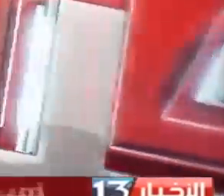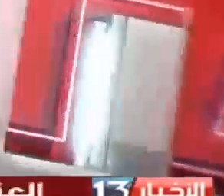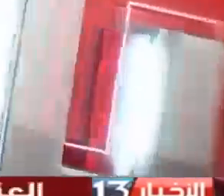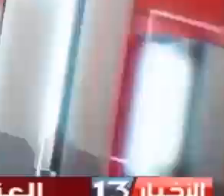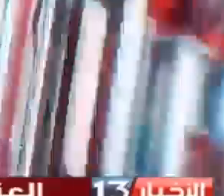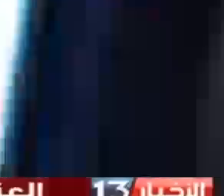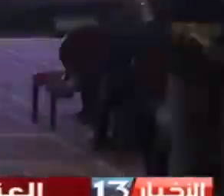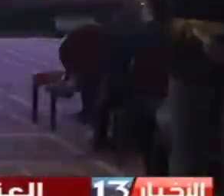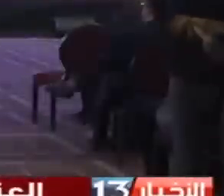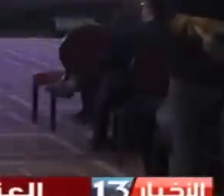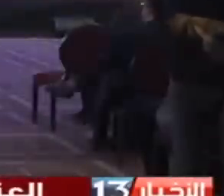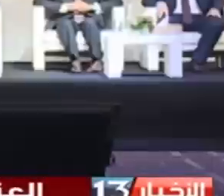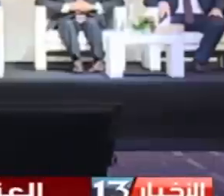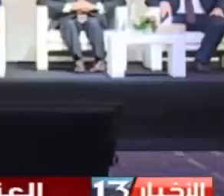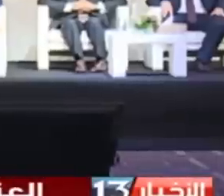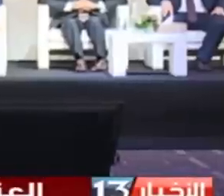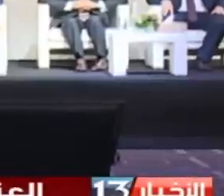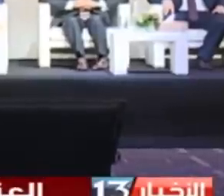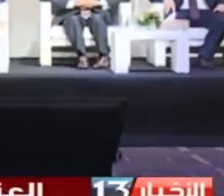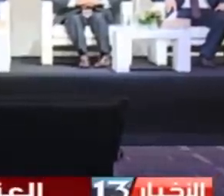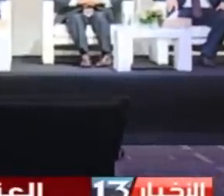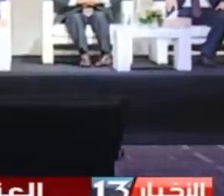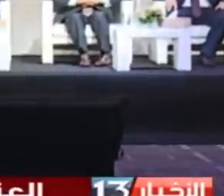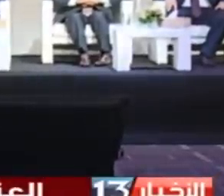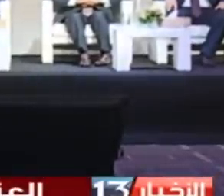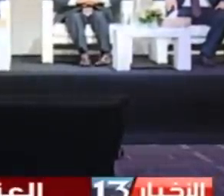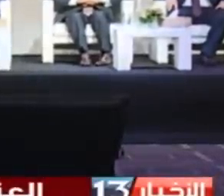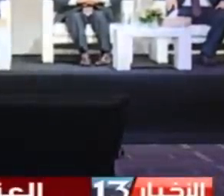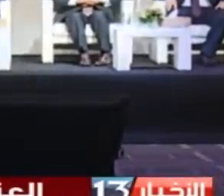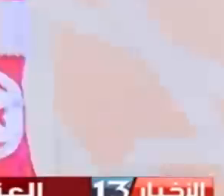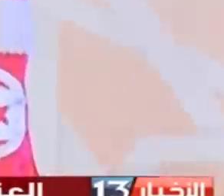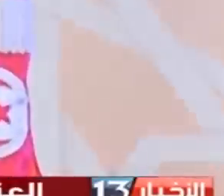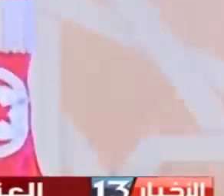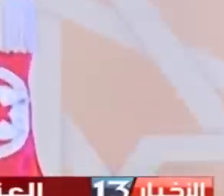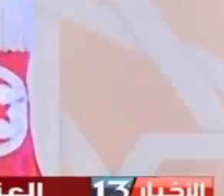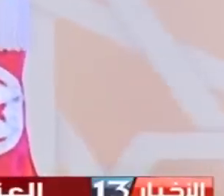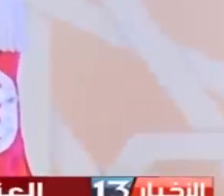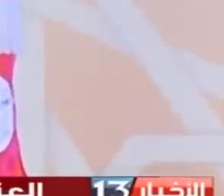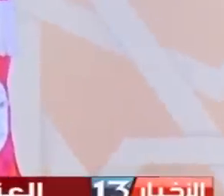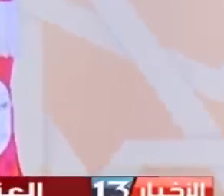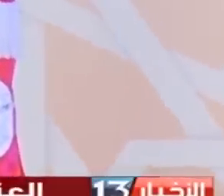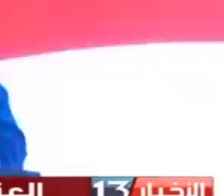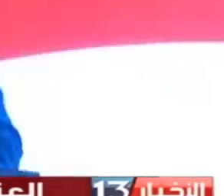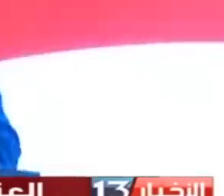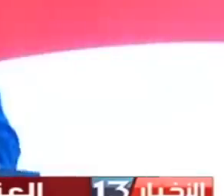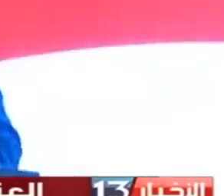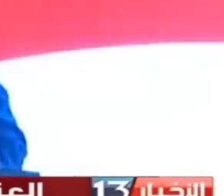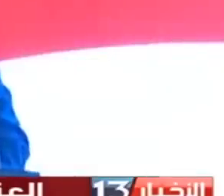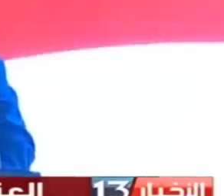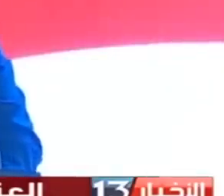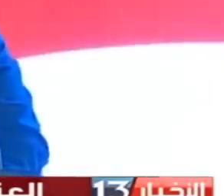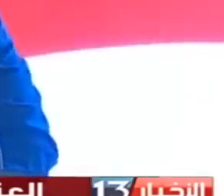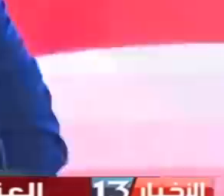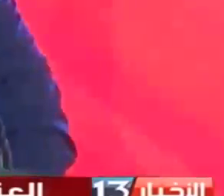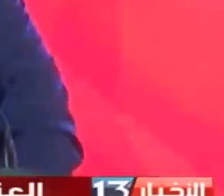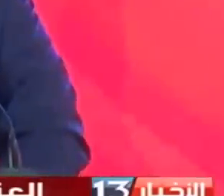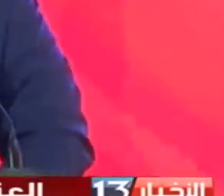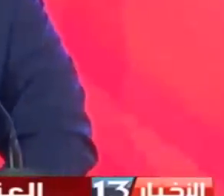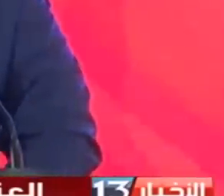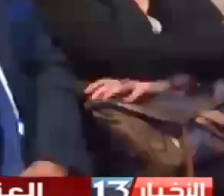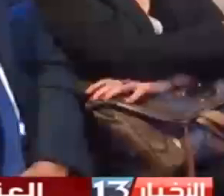انطلاق اشغال المنتدى الاقتصاديه التونسي الليبي ودعوه الى ارساء جمله اليات دعم التعاون الاقتصادي